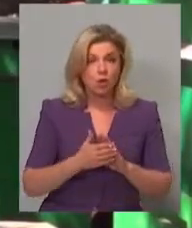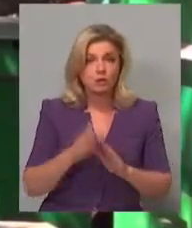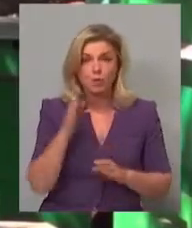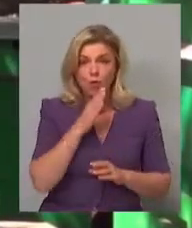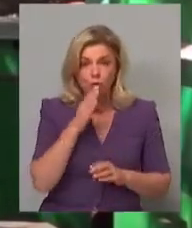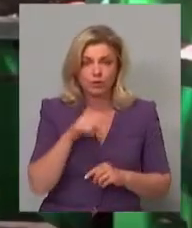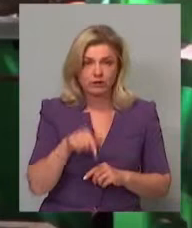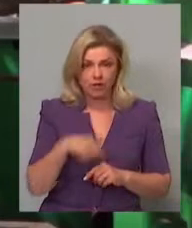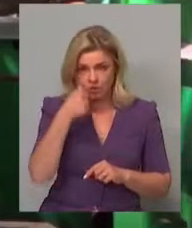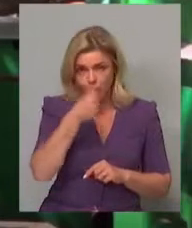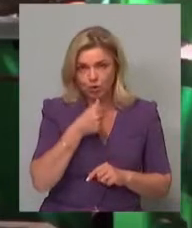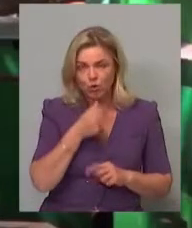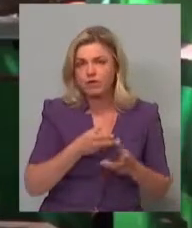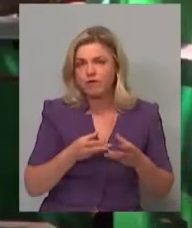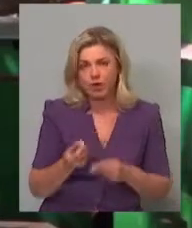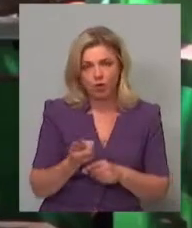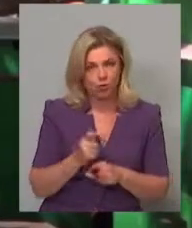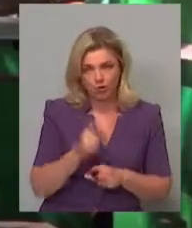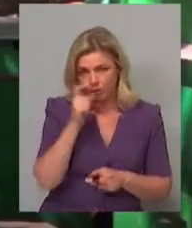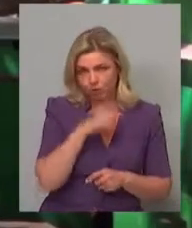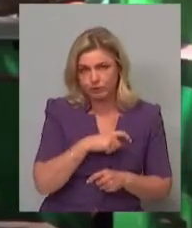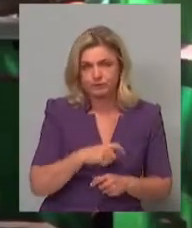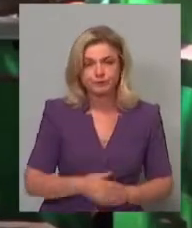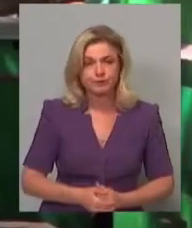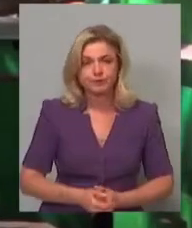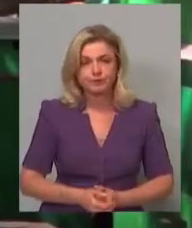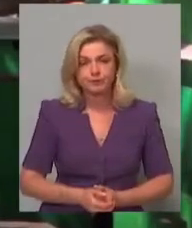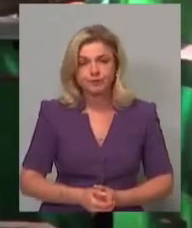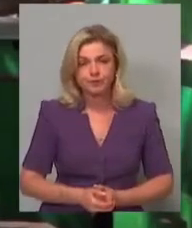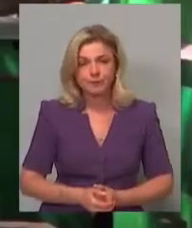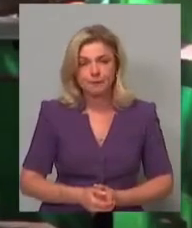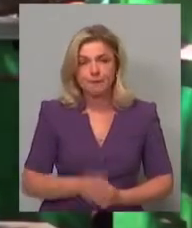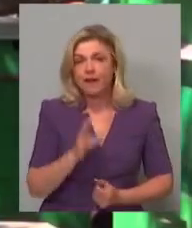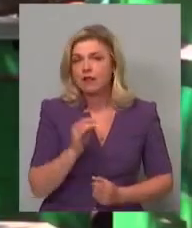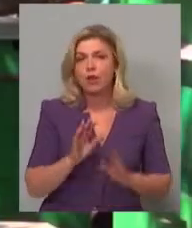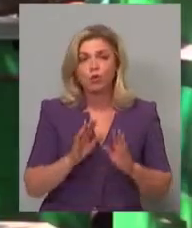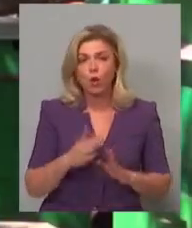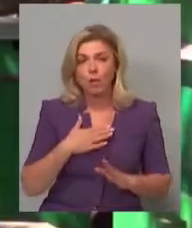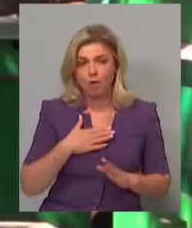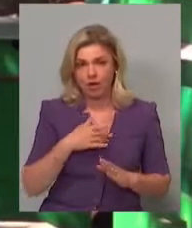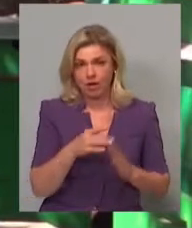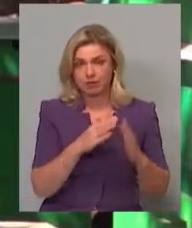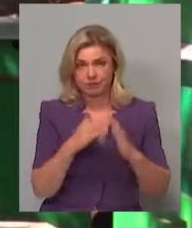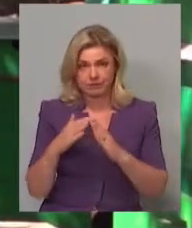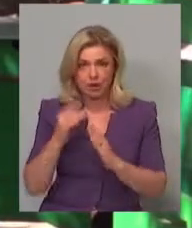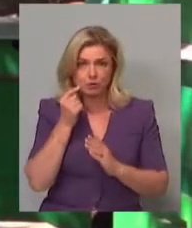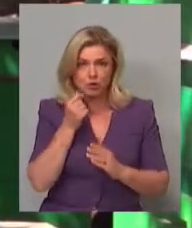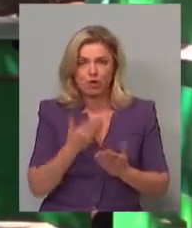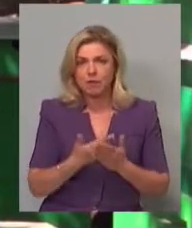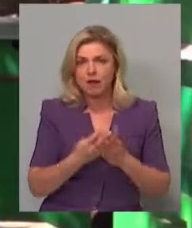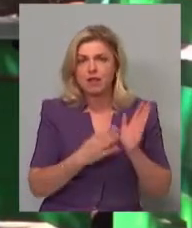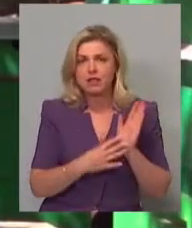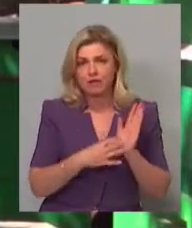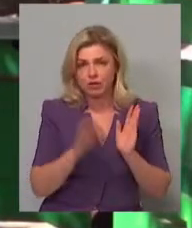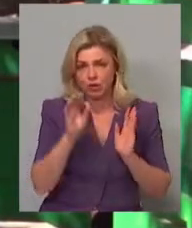цього року вплинули дуже негативно. І не тільки на мою, а відсотків 90,